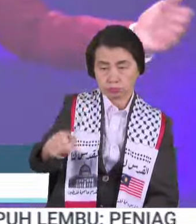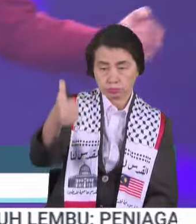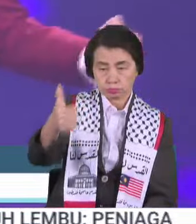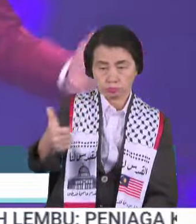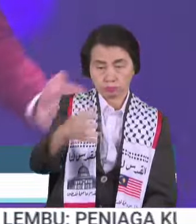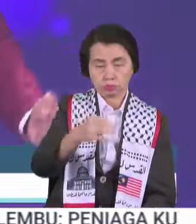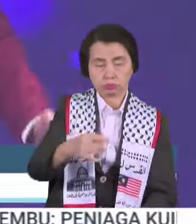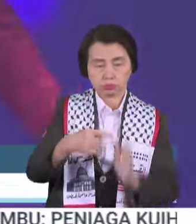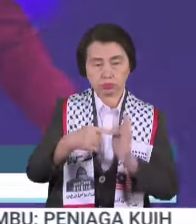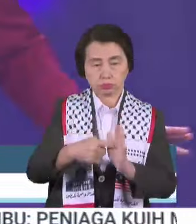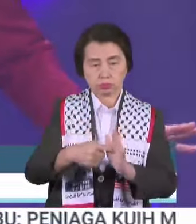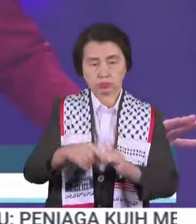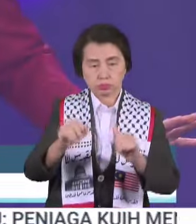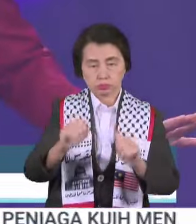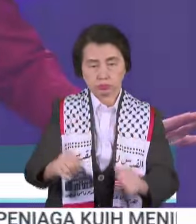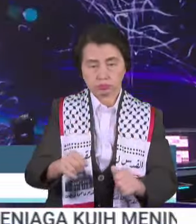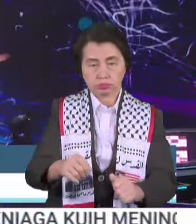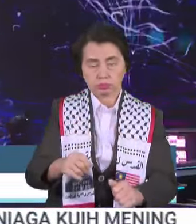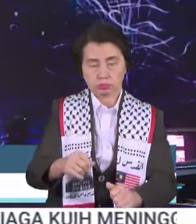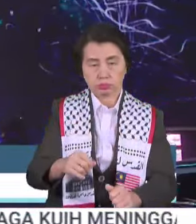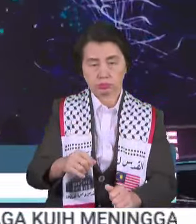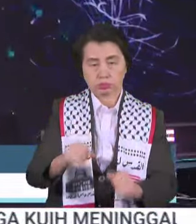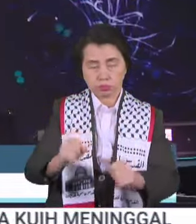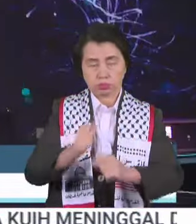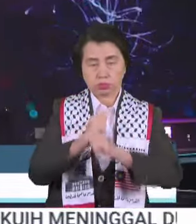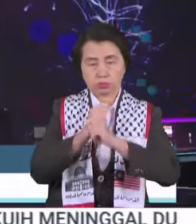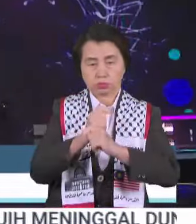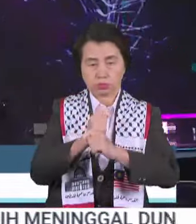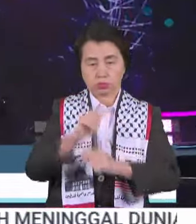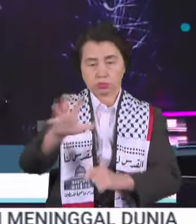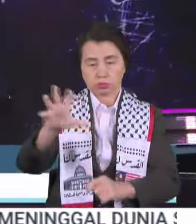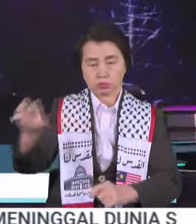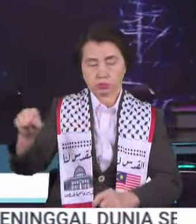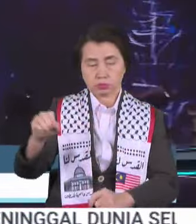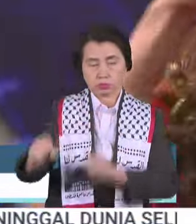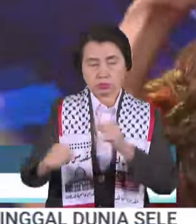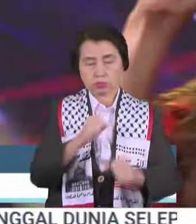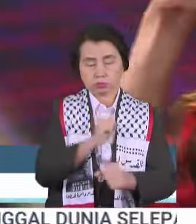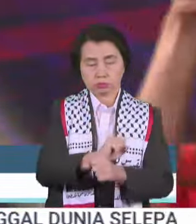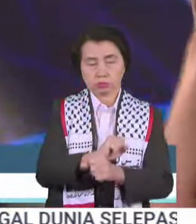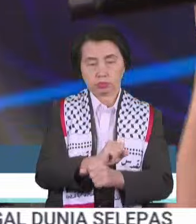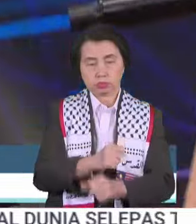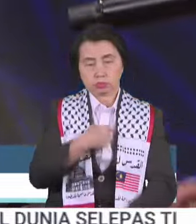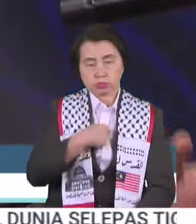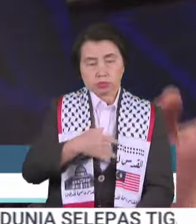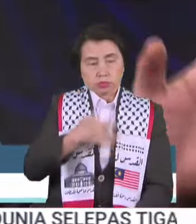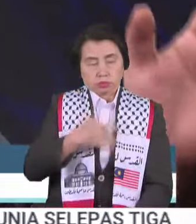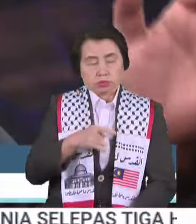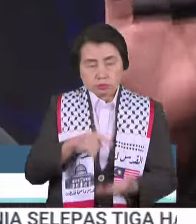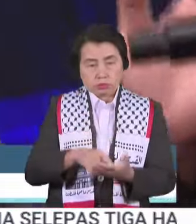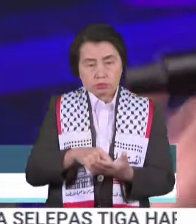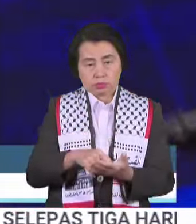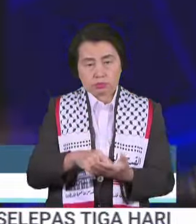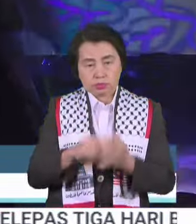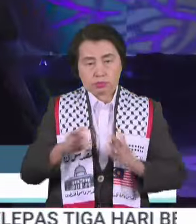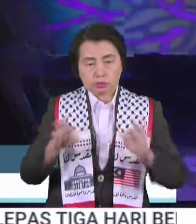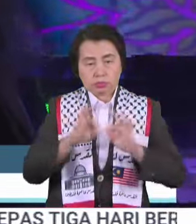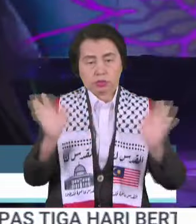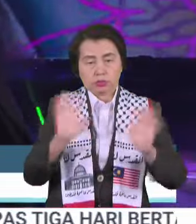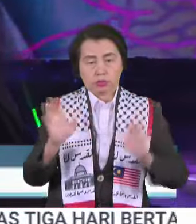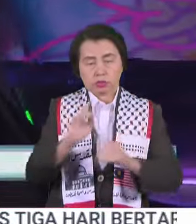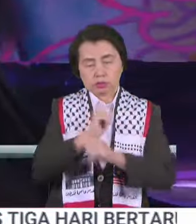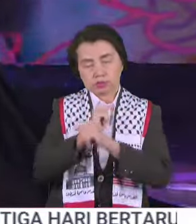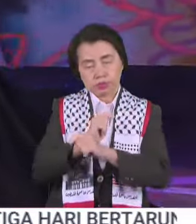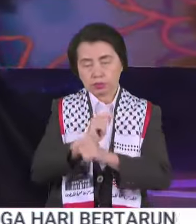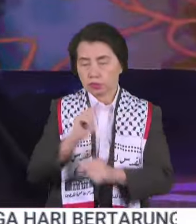ini menunjukkan keupayaan bintang RTM itu boleh bertahan selama 50 tahun. Ya. Saya rasa itu yang paling penting, bukan semata-mata bertahan